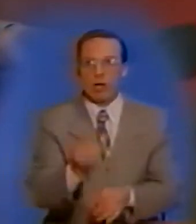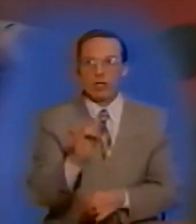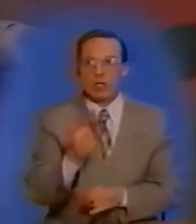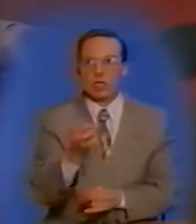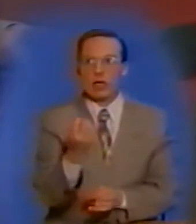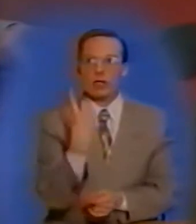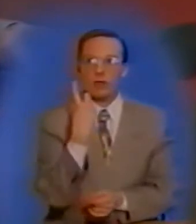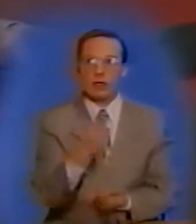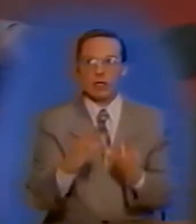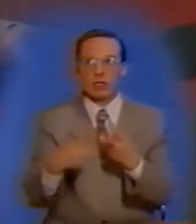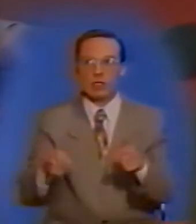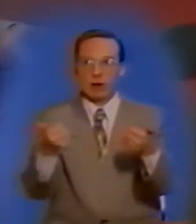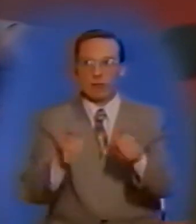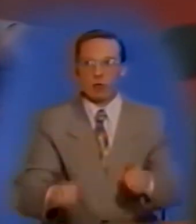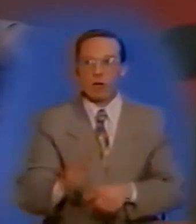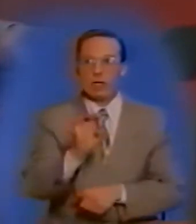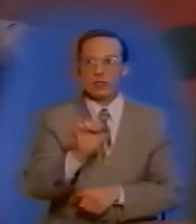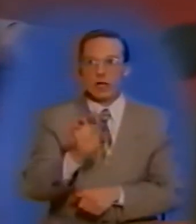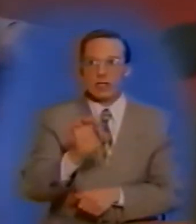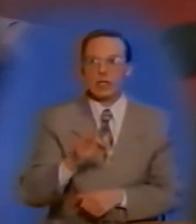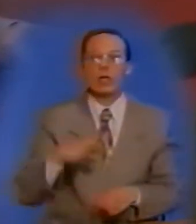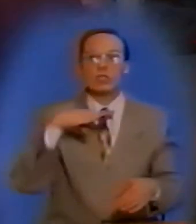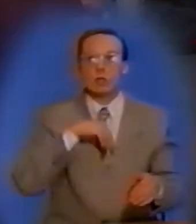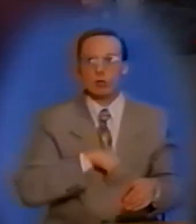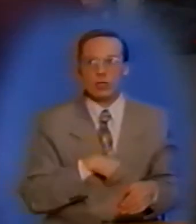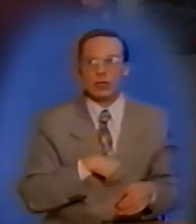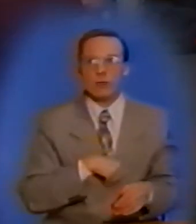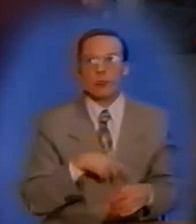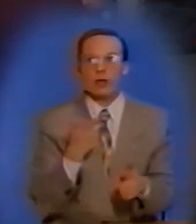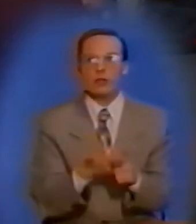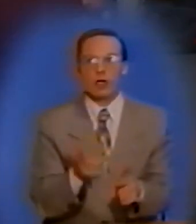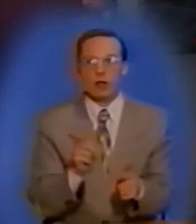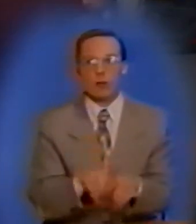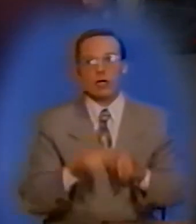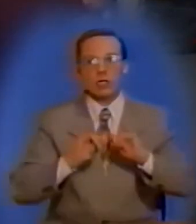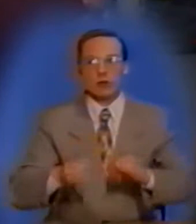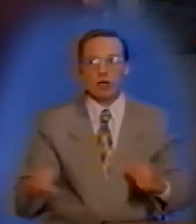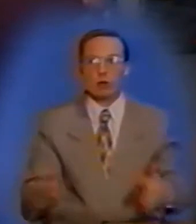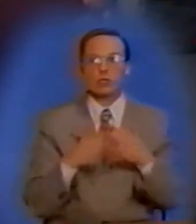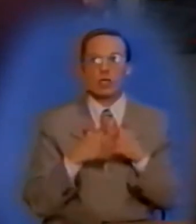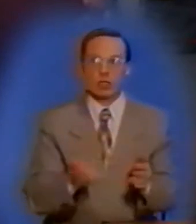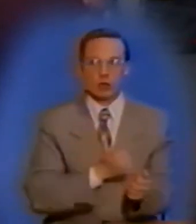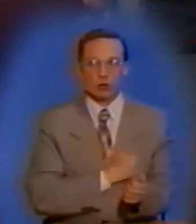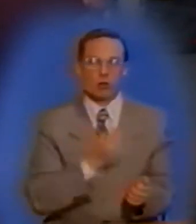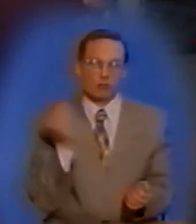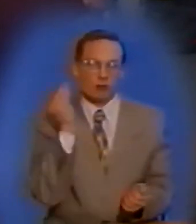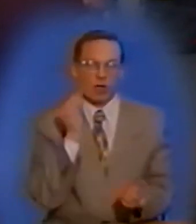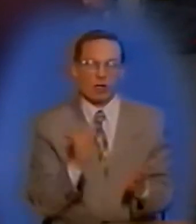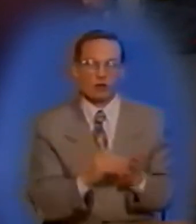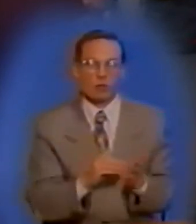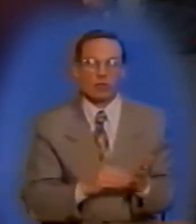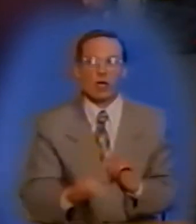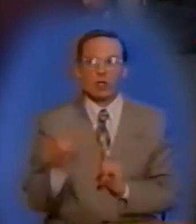į vieną ir kitą formą tarsi įsikūnyti, tai tai labai įvairūs dalykai turi reikšmės. Ir